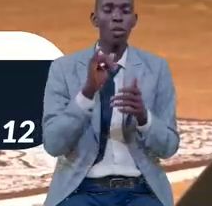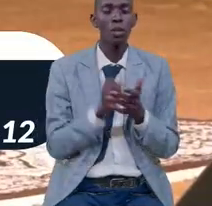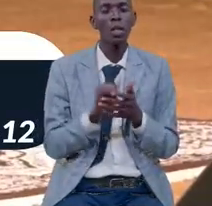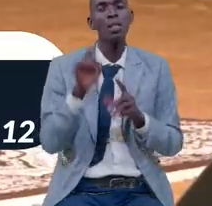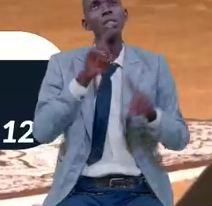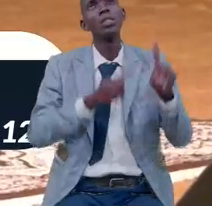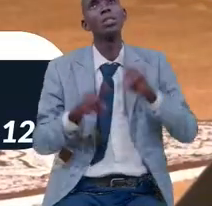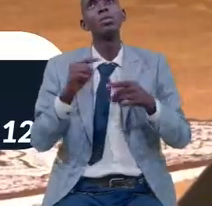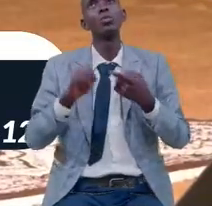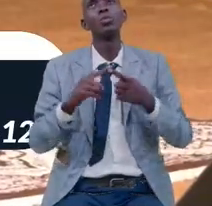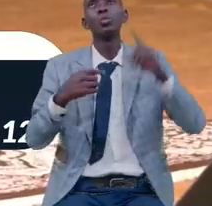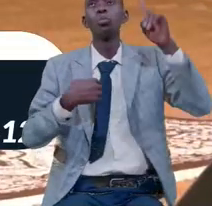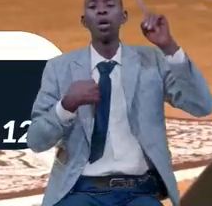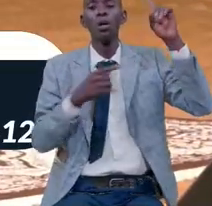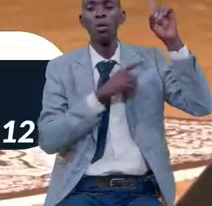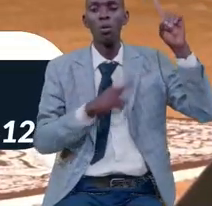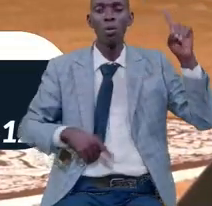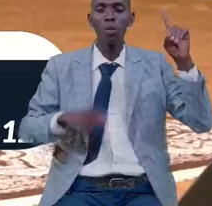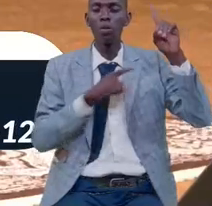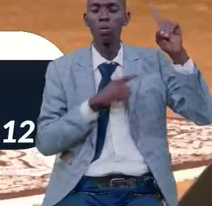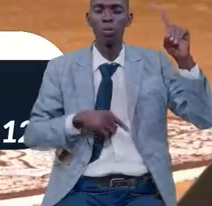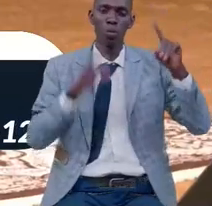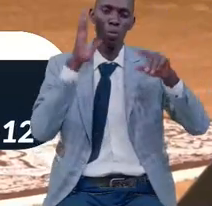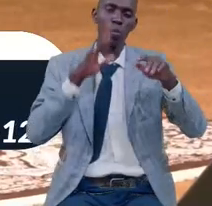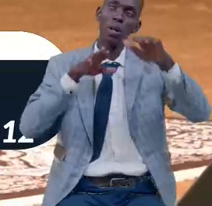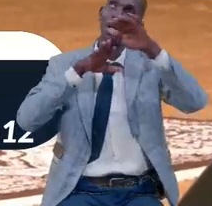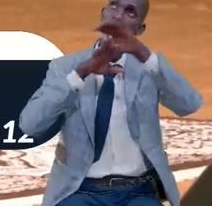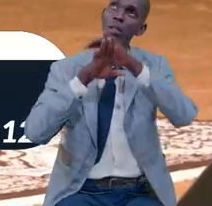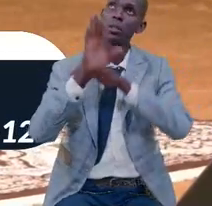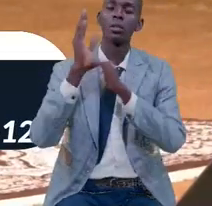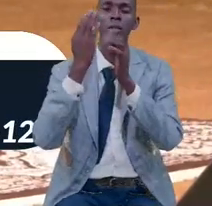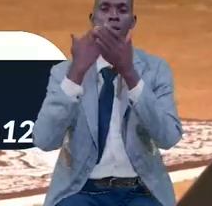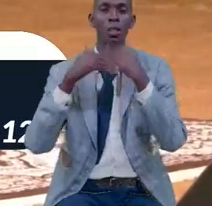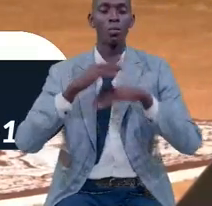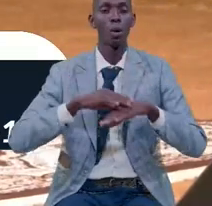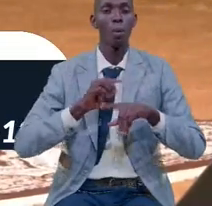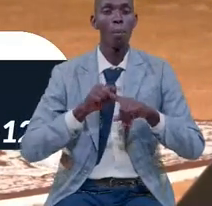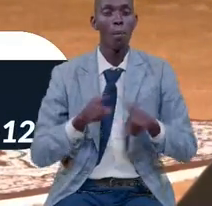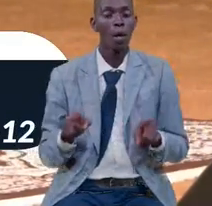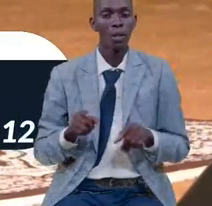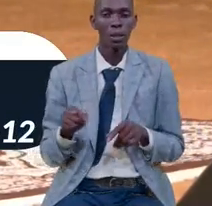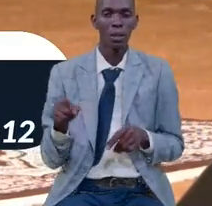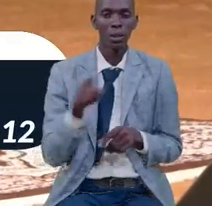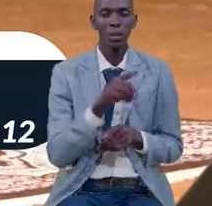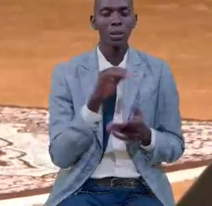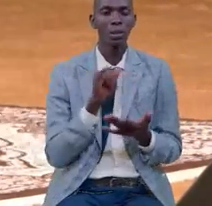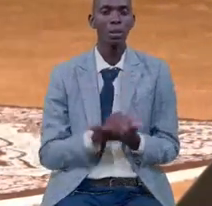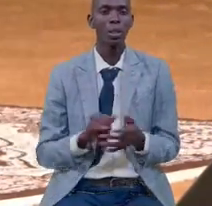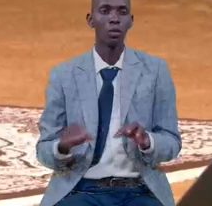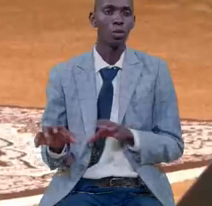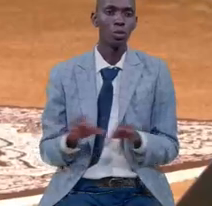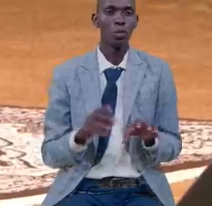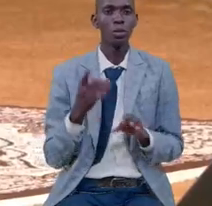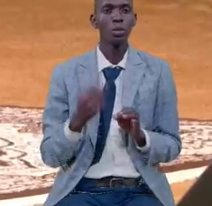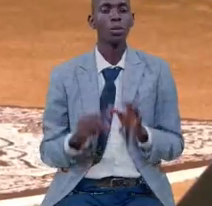ceux qui me disent Seigneur, Seigneur n'entreront pas tous dans le royaume des cieux, mais celui-là qui fait